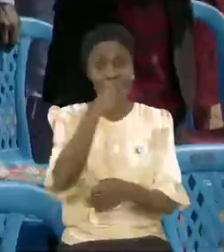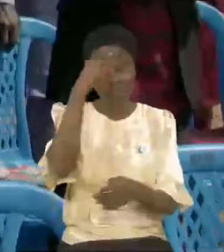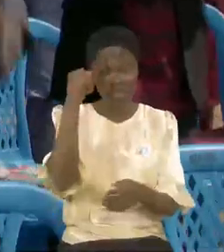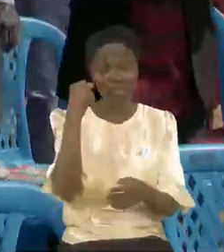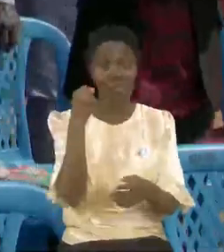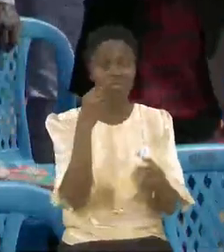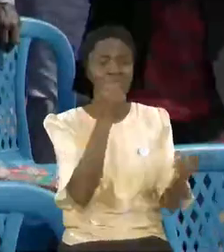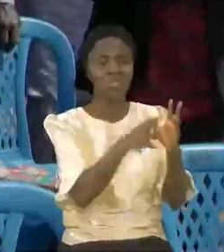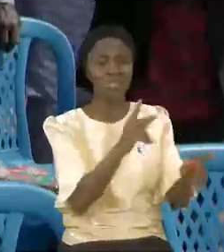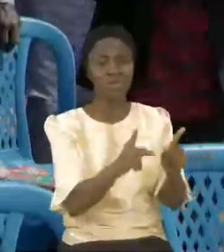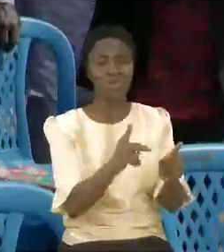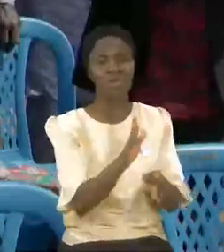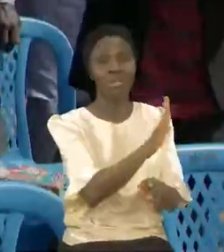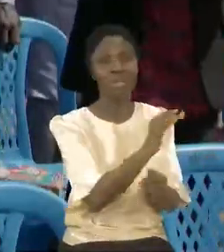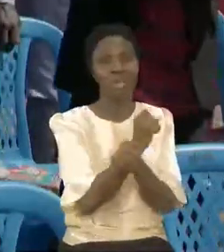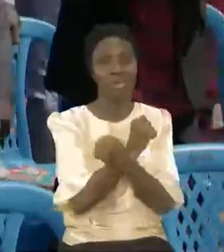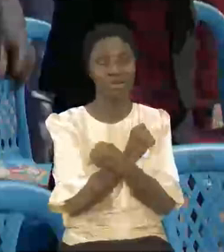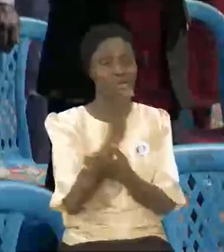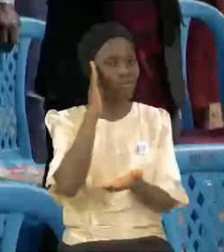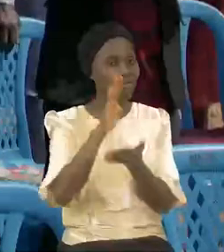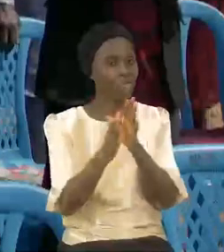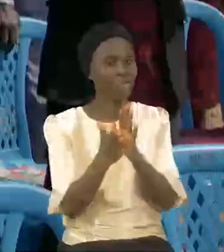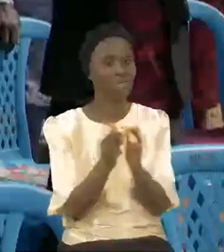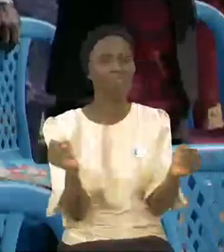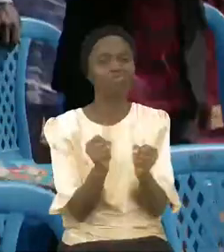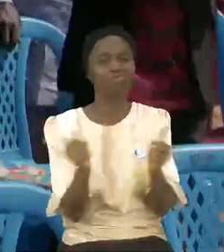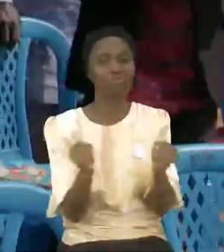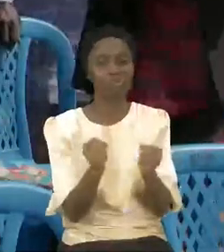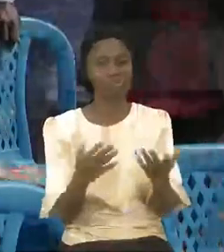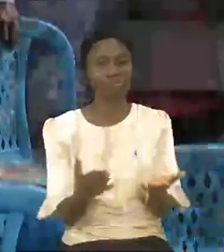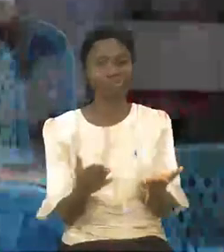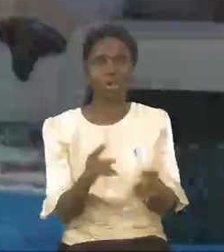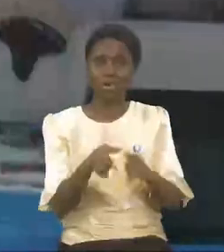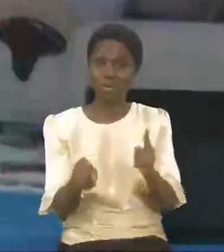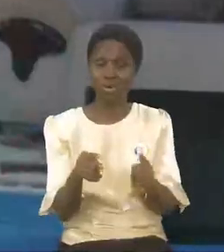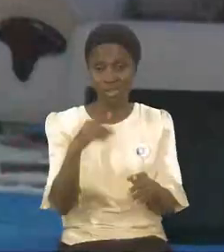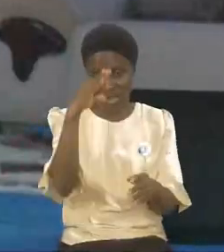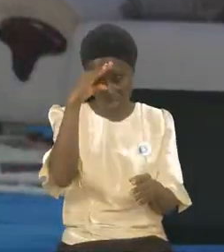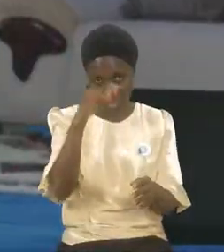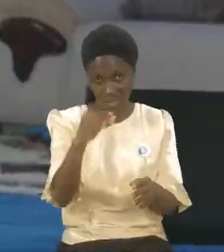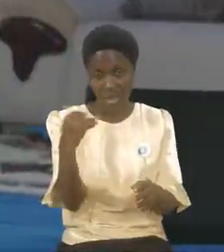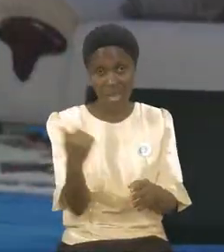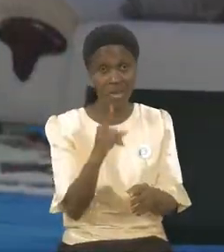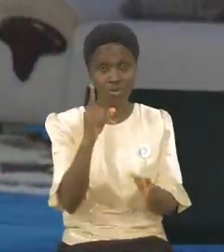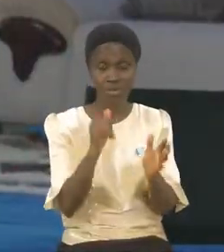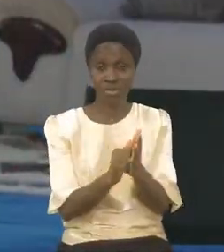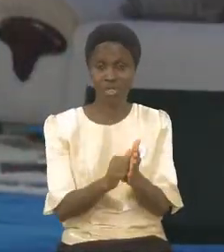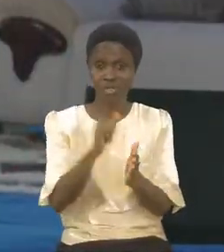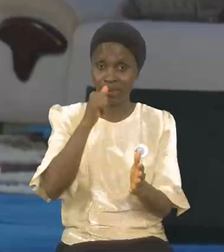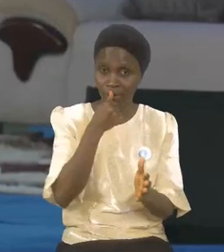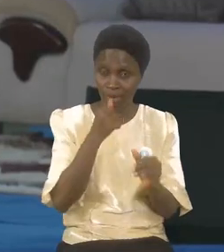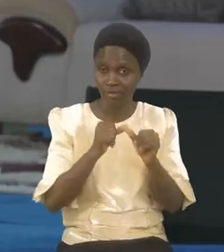L'iniquité se sera accrue et la charité du plus grand nombre se refroidira. Mais celui qui persévérera jusqu'à la fin sera sauvé.